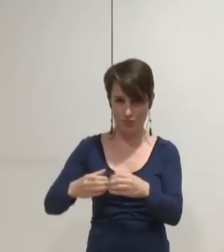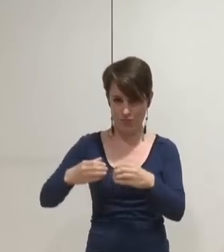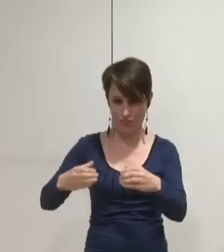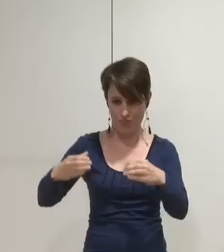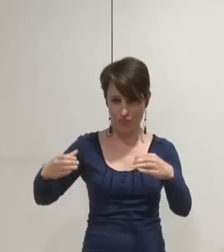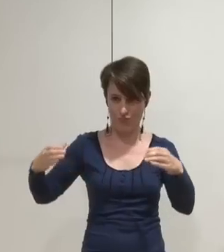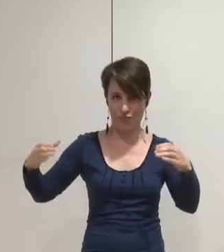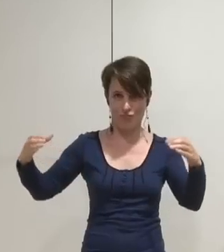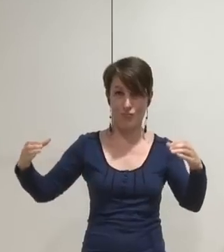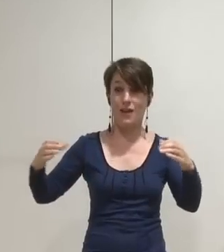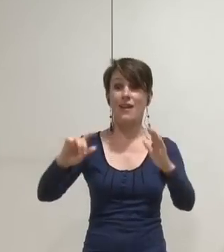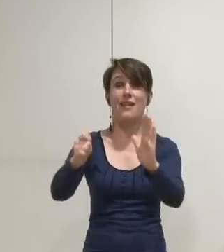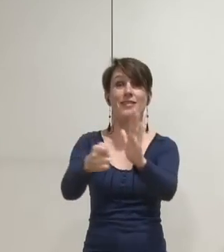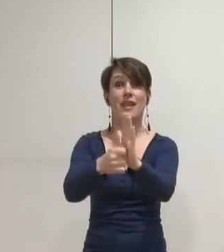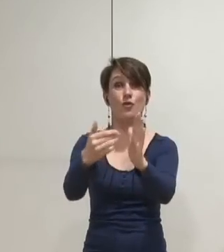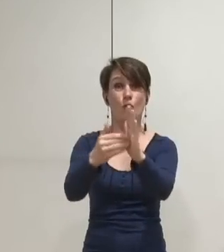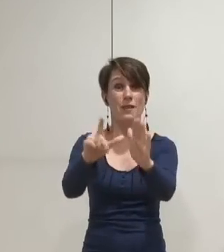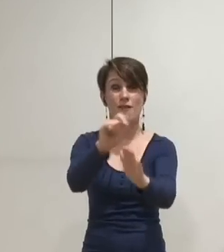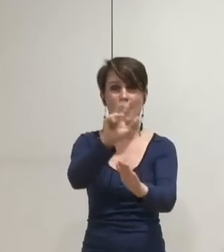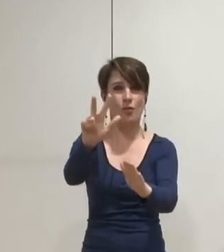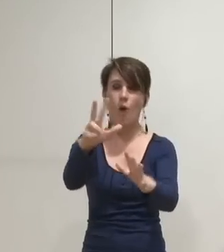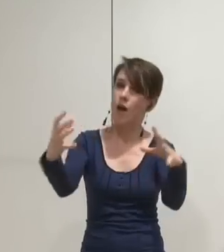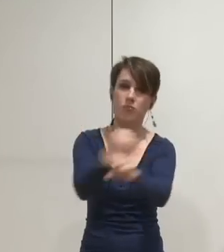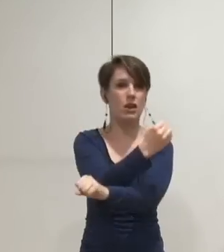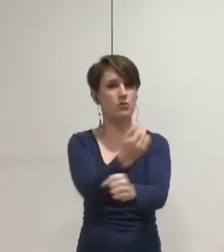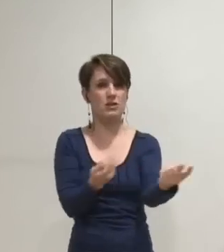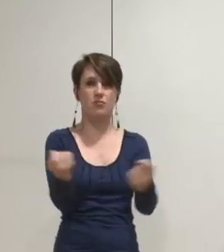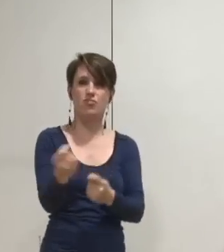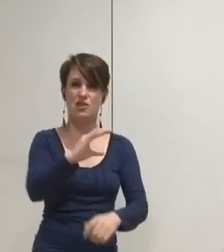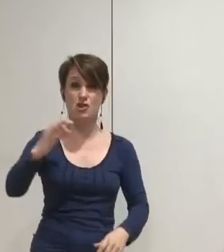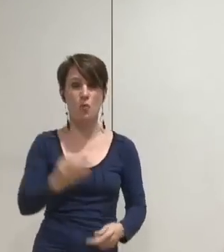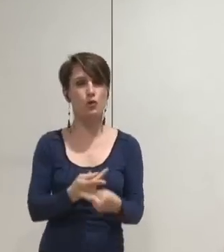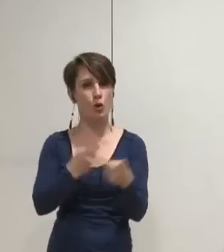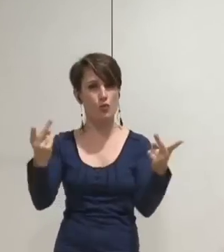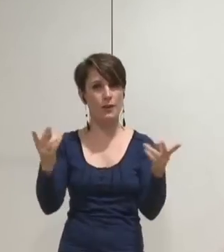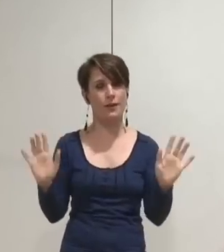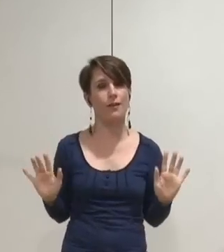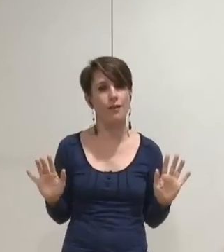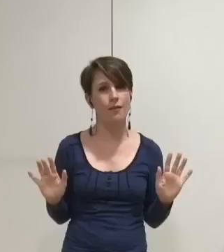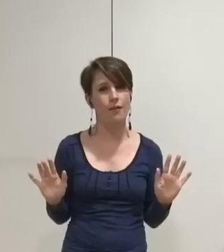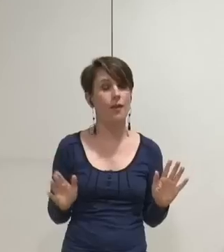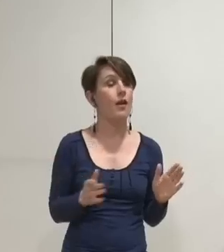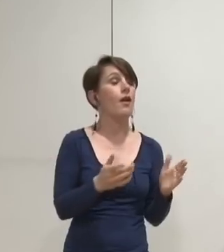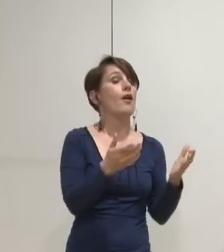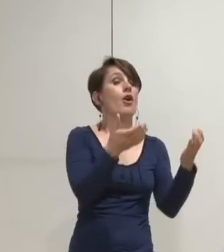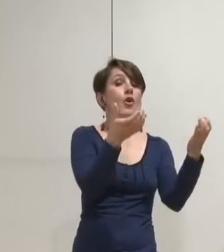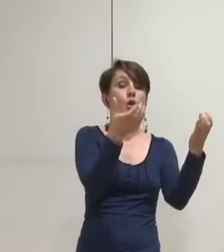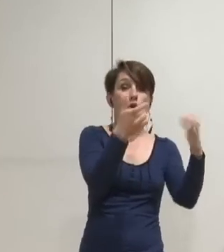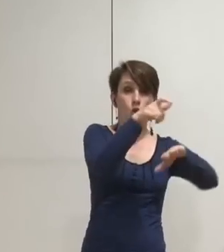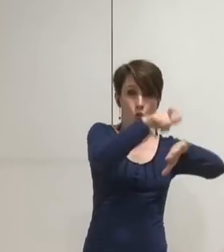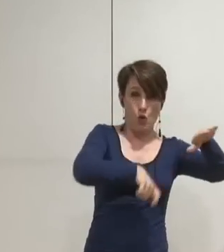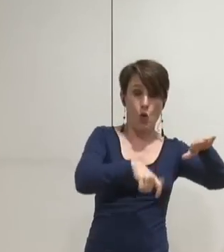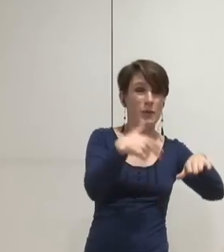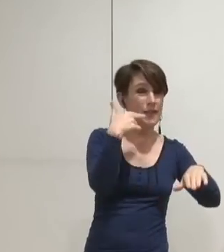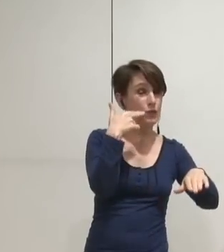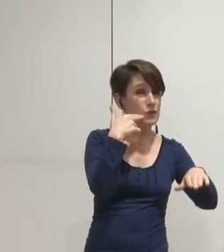gestion de l'éclairage public soit 100 % public nous devons remettre en fonctionnement un comité d'usagers mis en sommeil durant